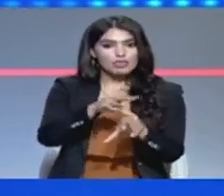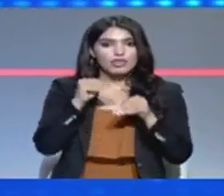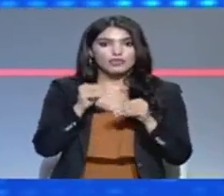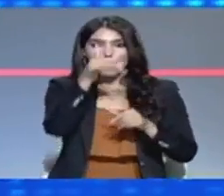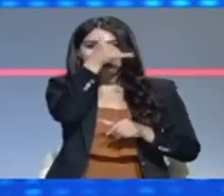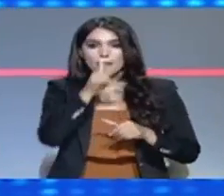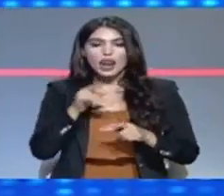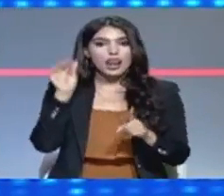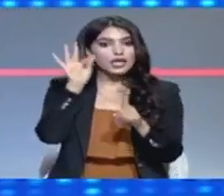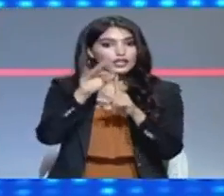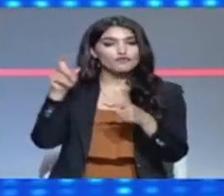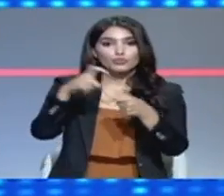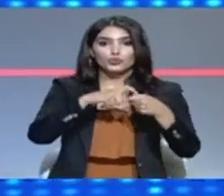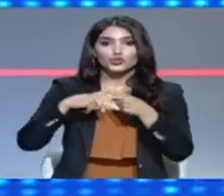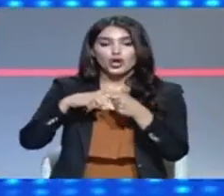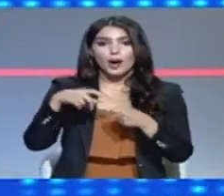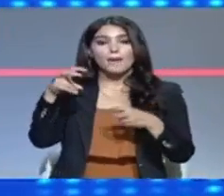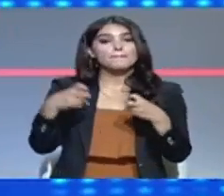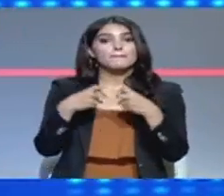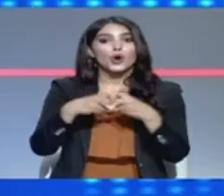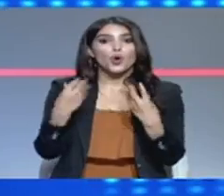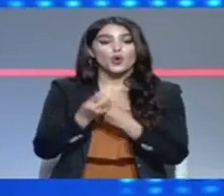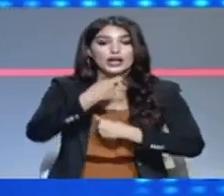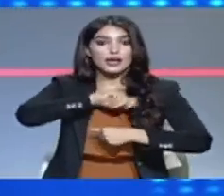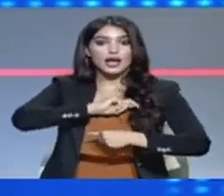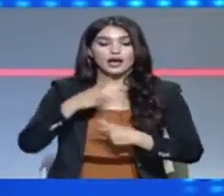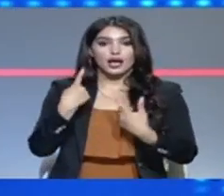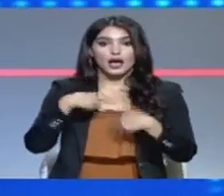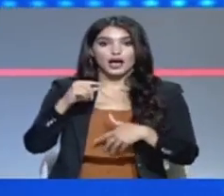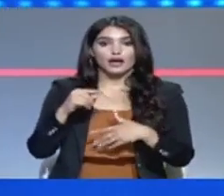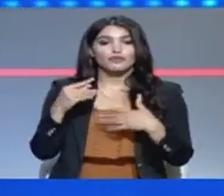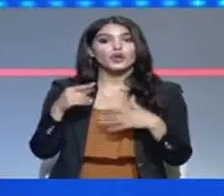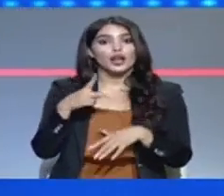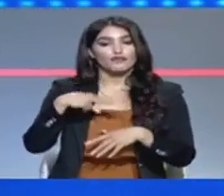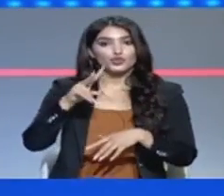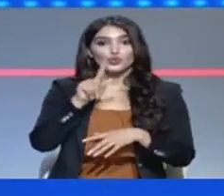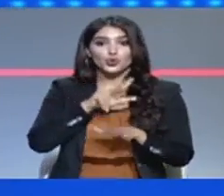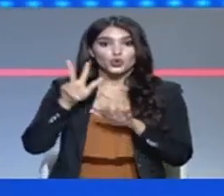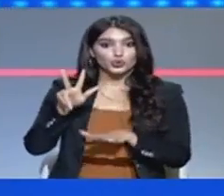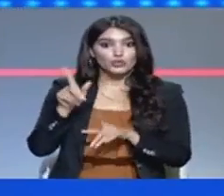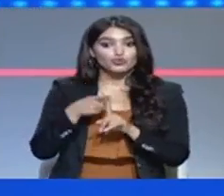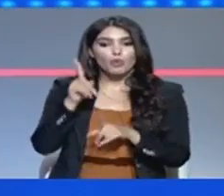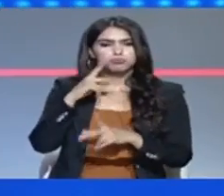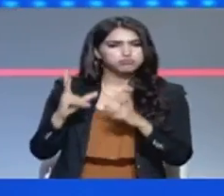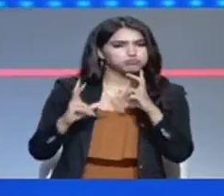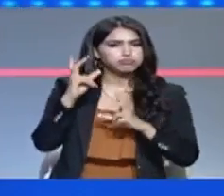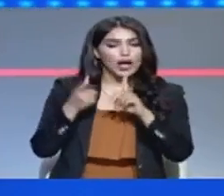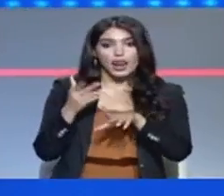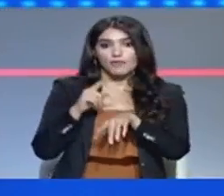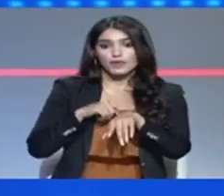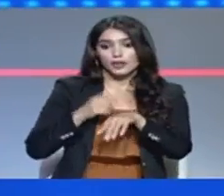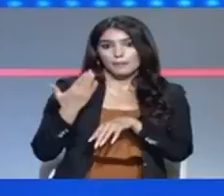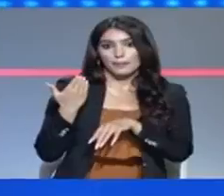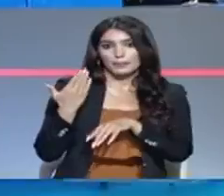المتحف للمشاركة في معرض دولي بإسبانيا سنة 2013 أثارت جدلاً خلال الآونة